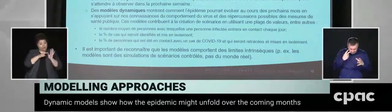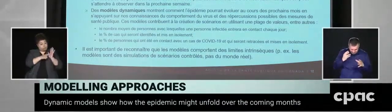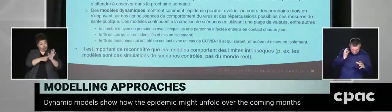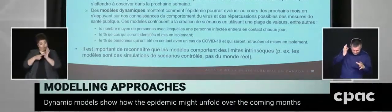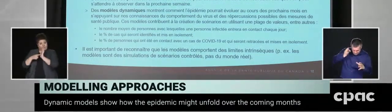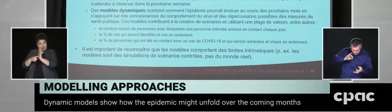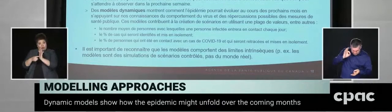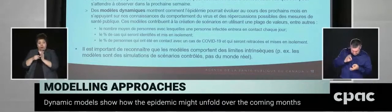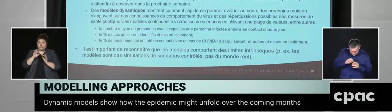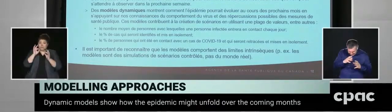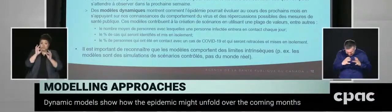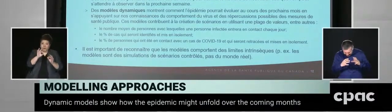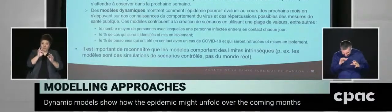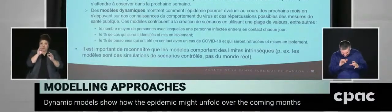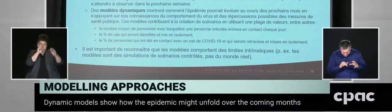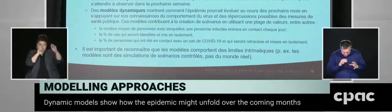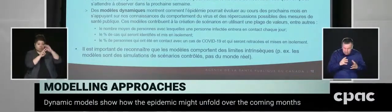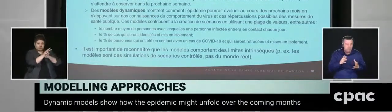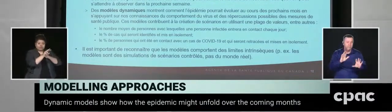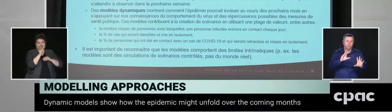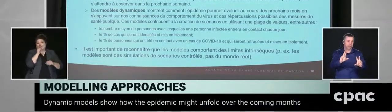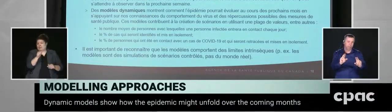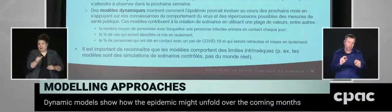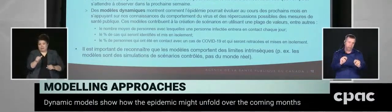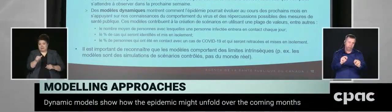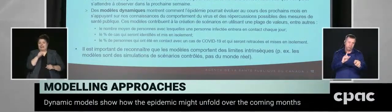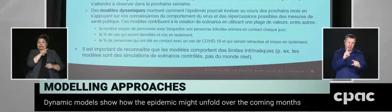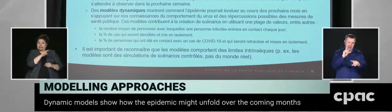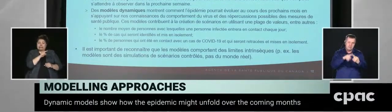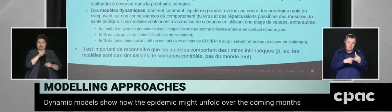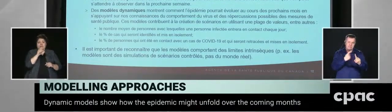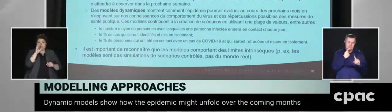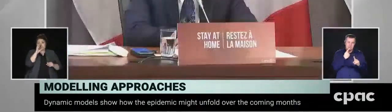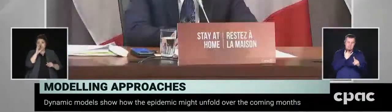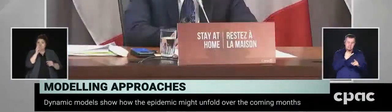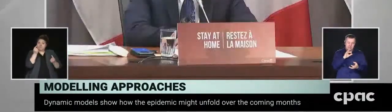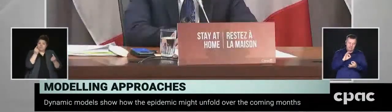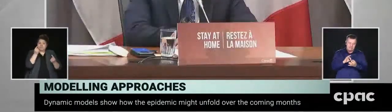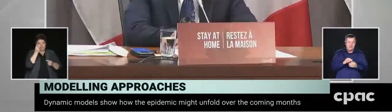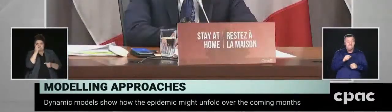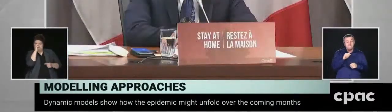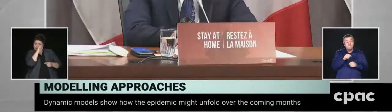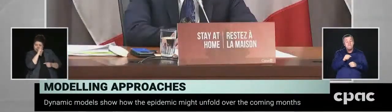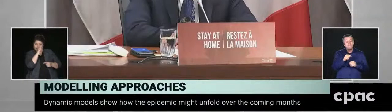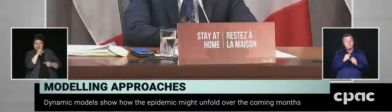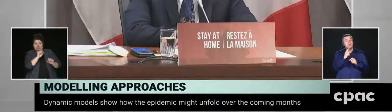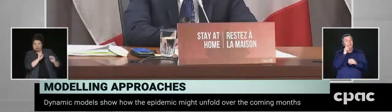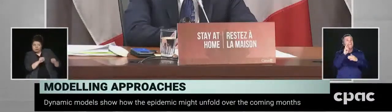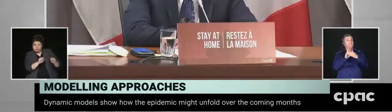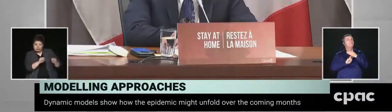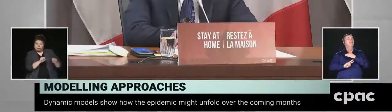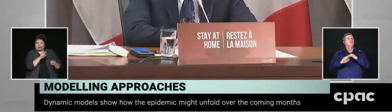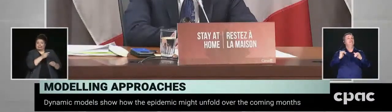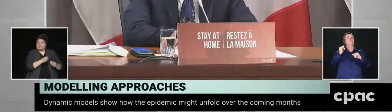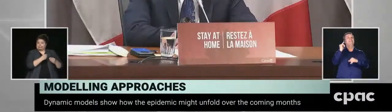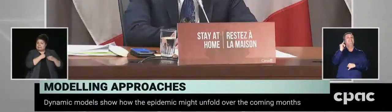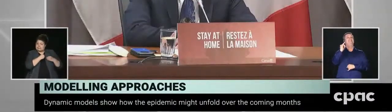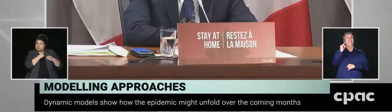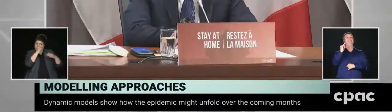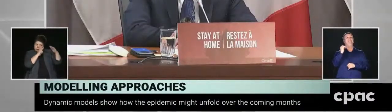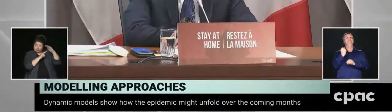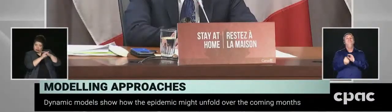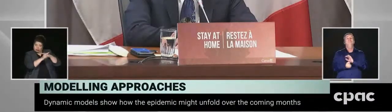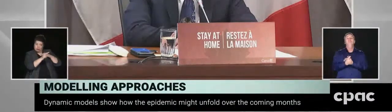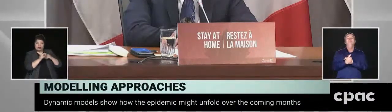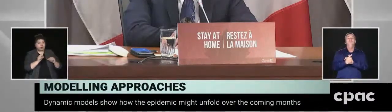se passera. Les modèles fournissent des prévisions de ce qui pourrait se passer sous divers scénarios.